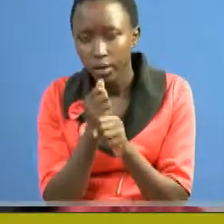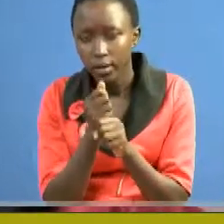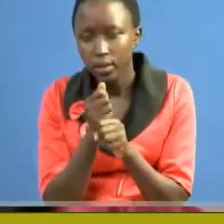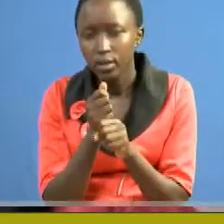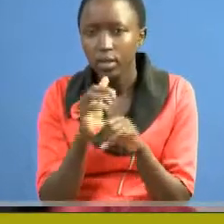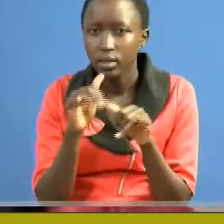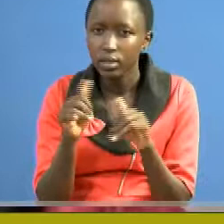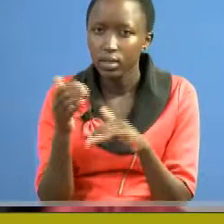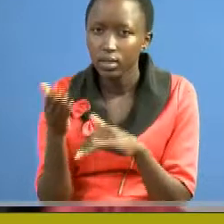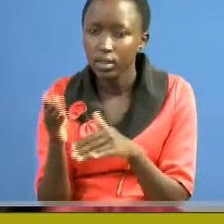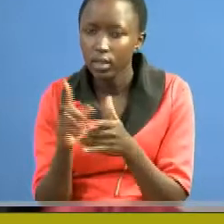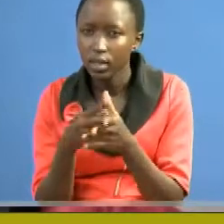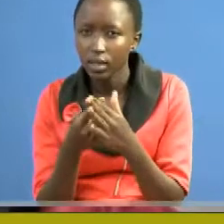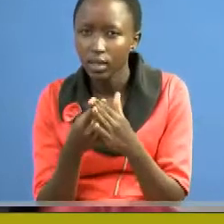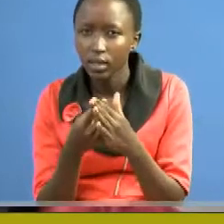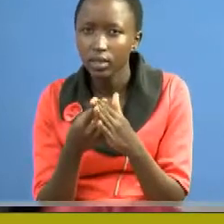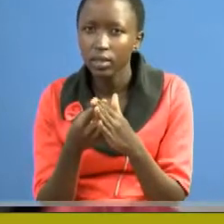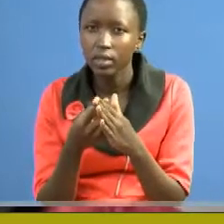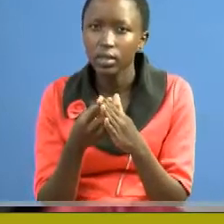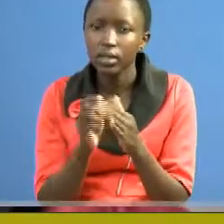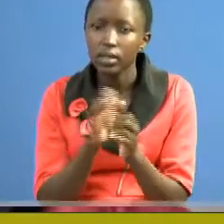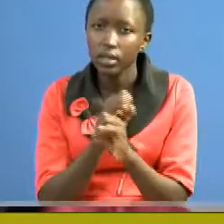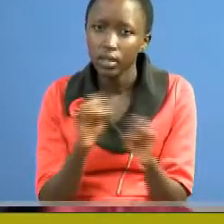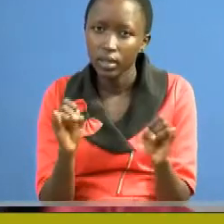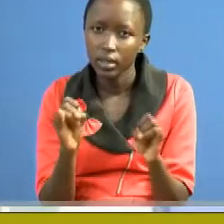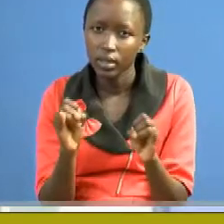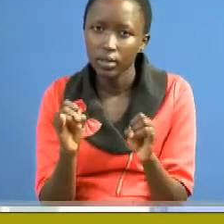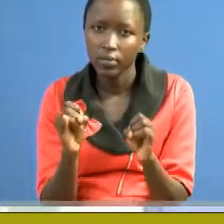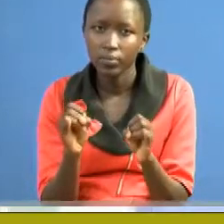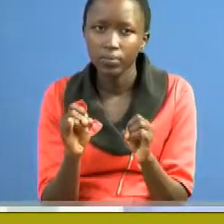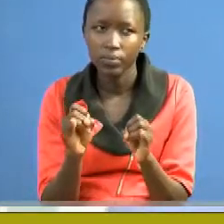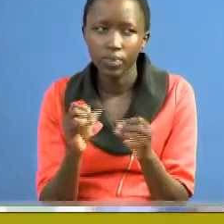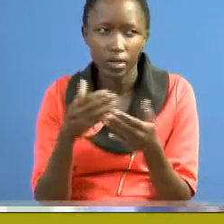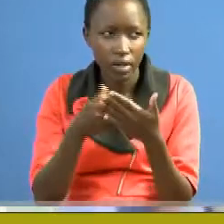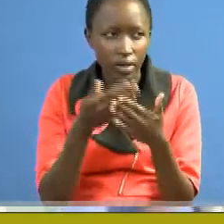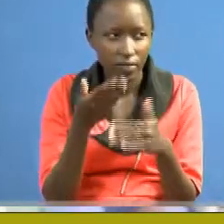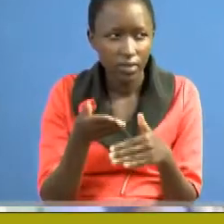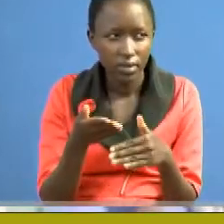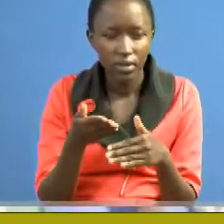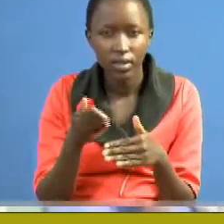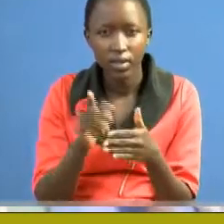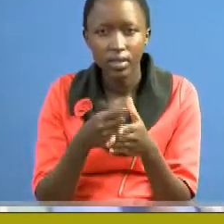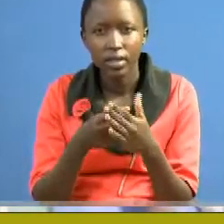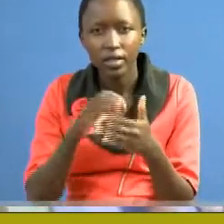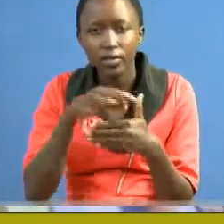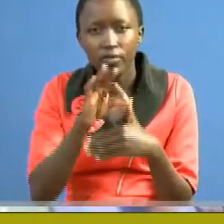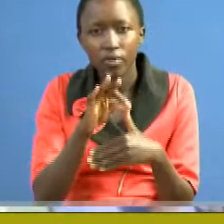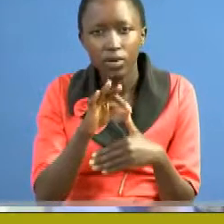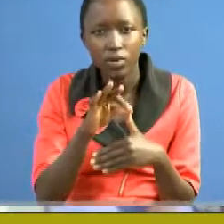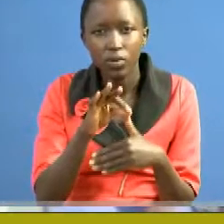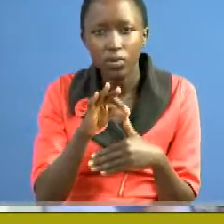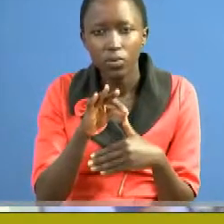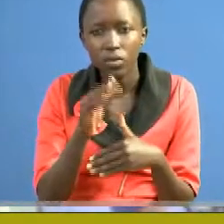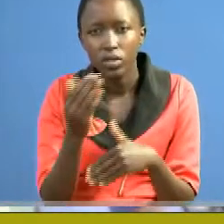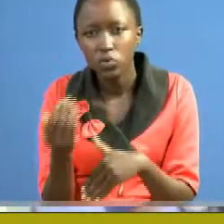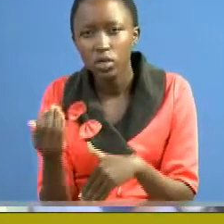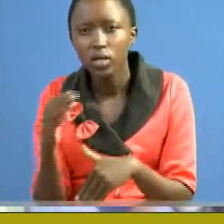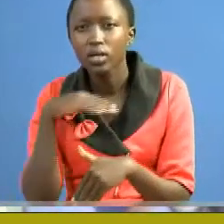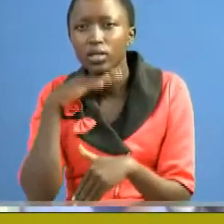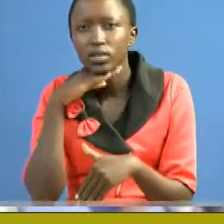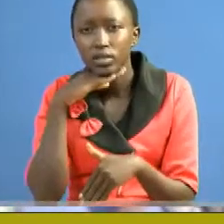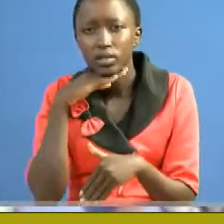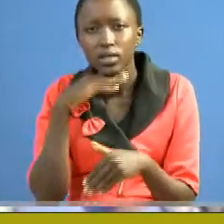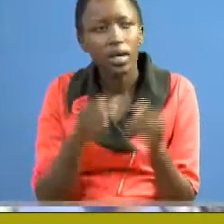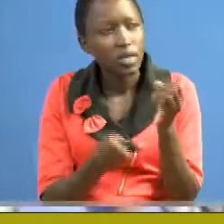Tukakaa, akakuja akamosha na akamdress kidonda. Nikafika nikapata mtoto amelazwa, amekufa. Hakuna